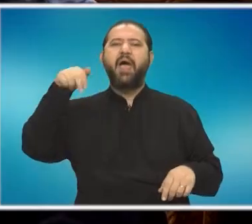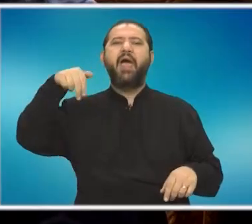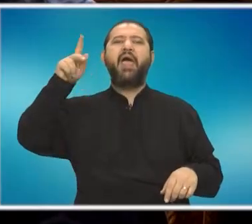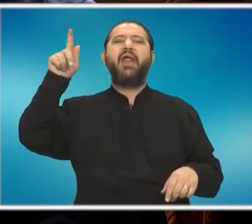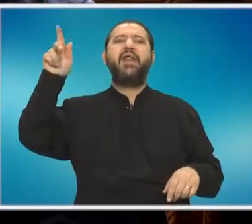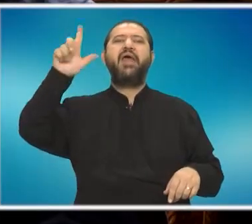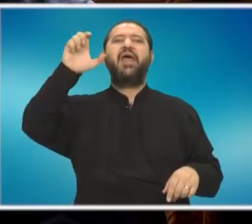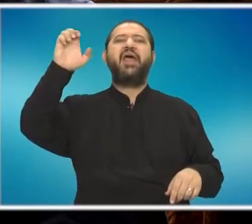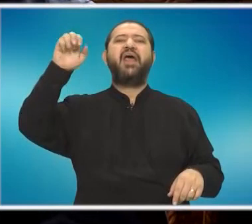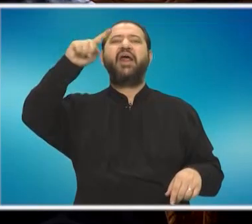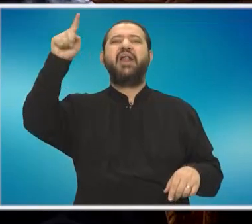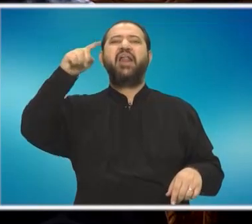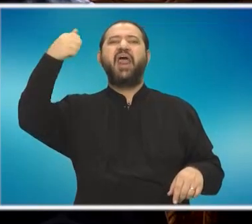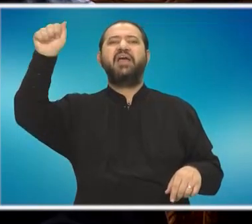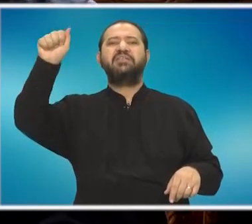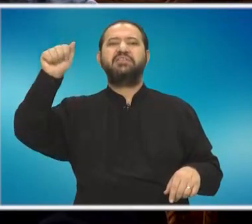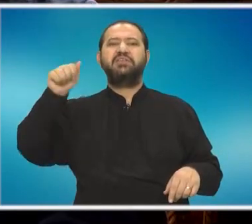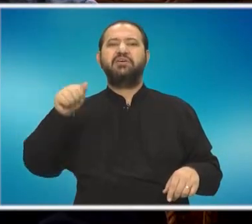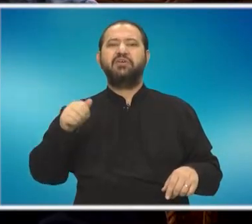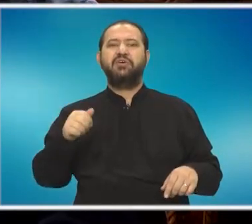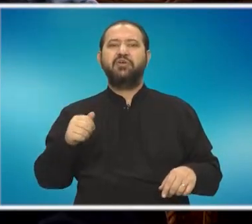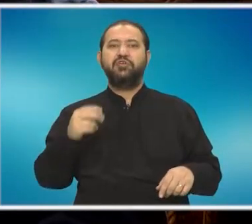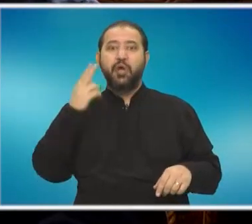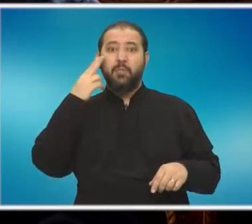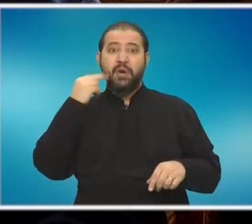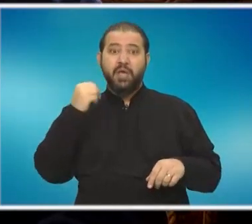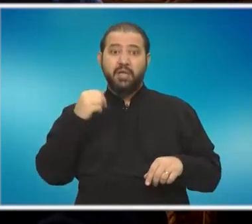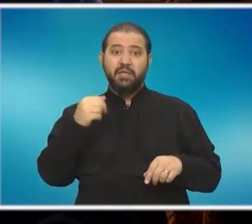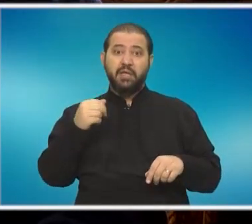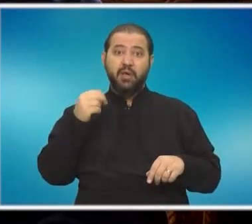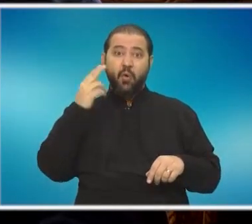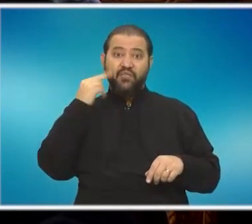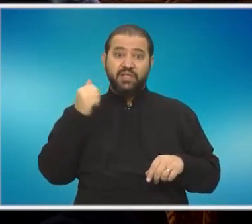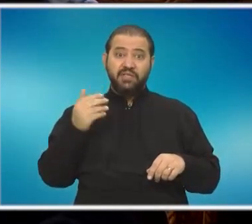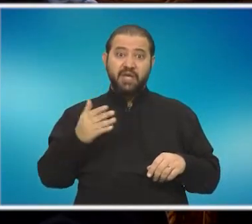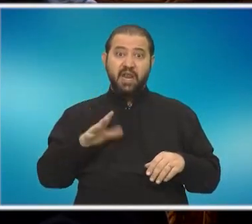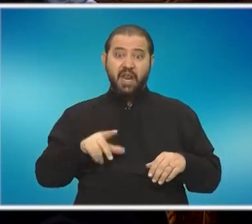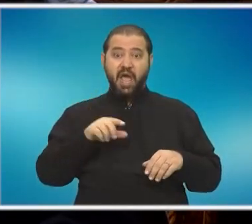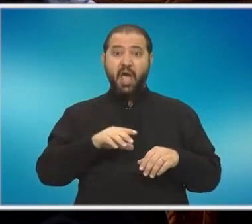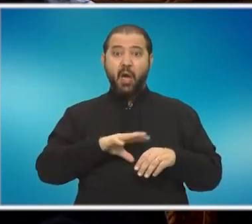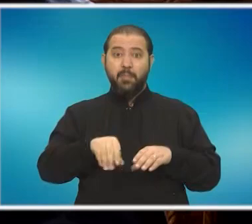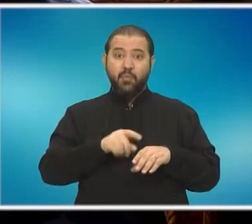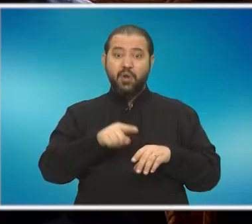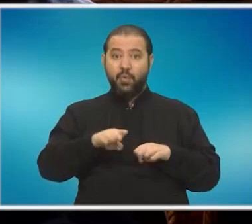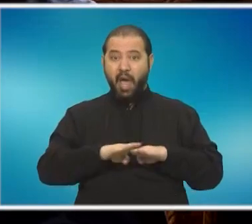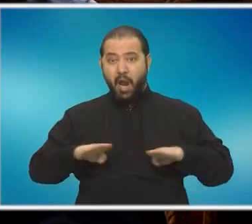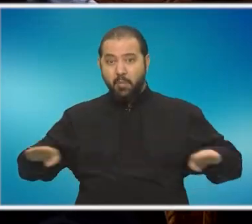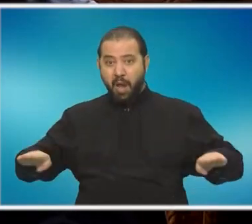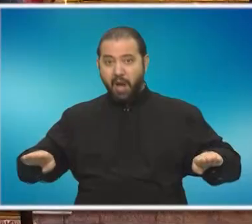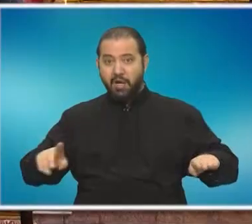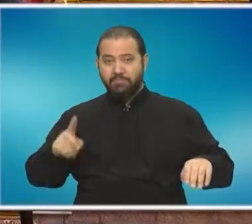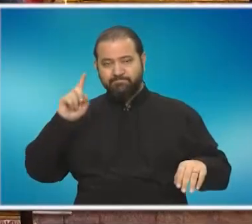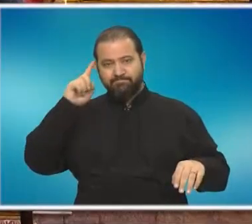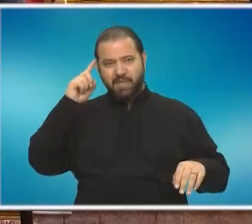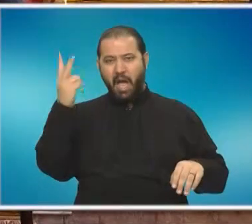caiet special. Și colega de bancă și-a dat seama că nu avea această putere financiară.